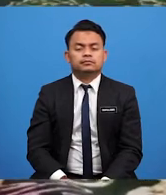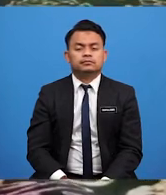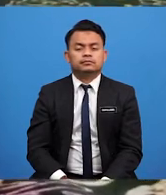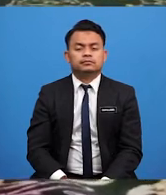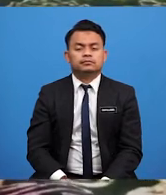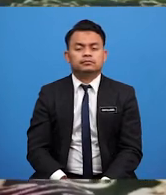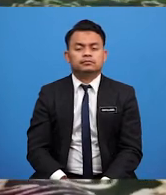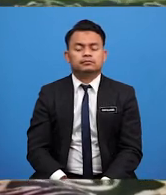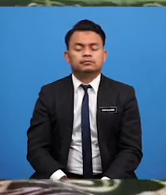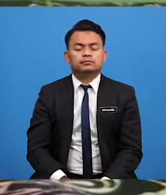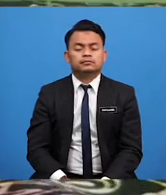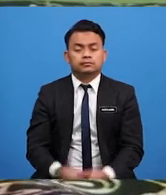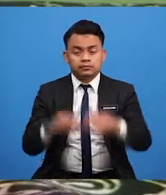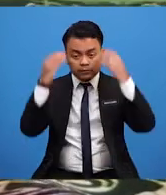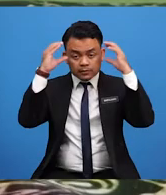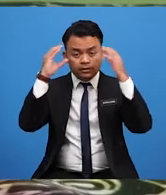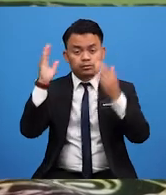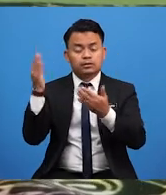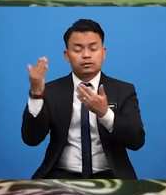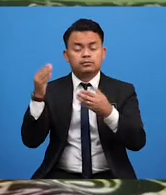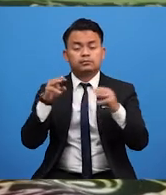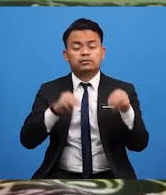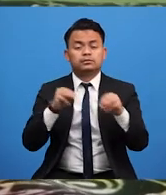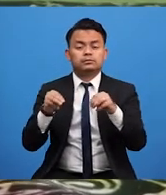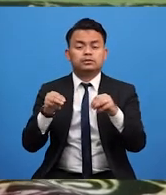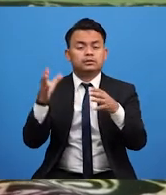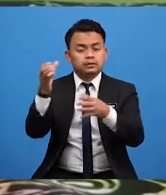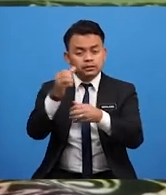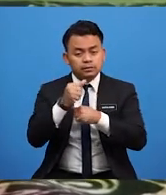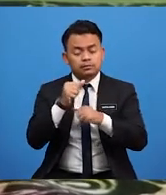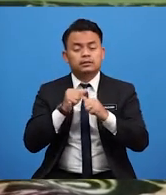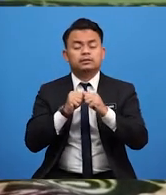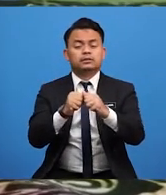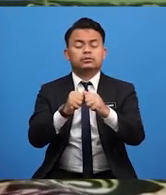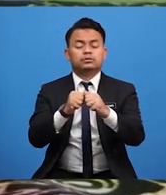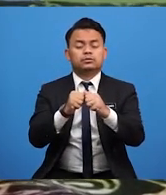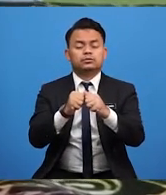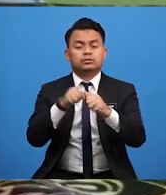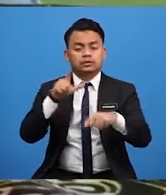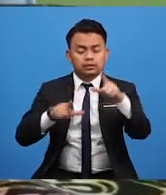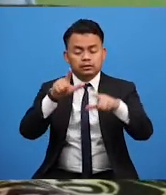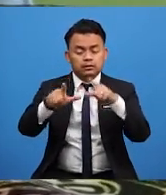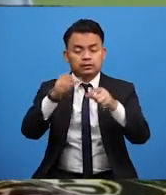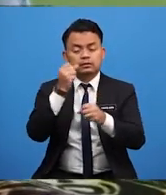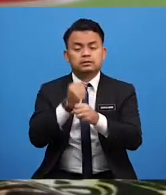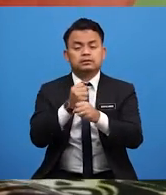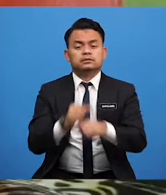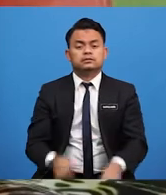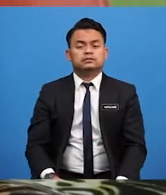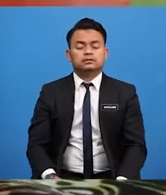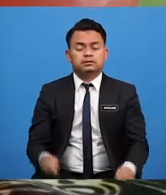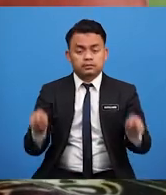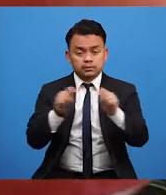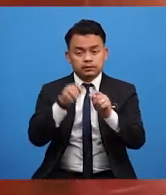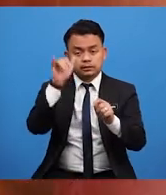Cikgu berharap murid-murid dapat mengikuti turutan langkah kerja seperti